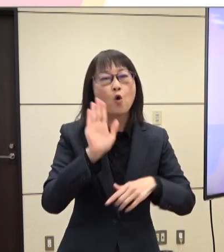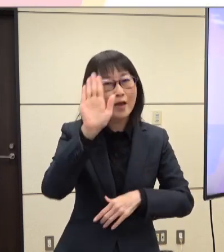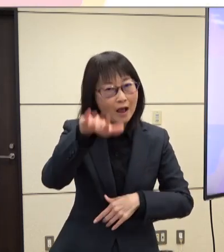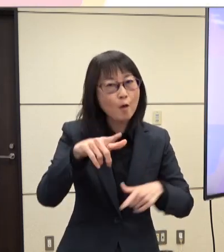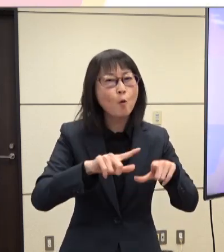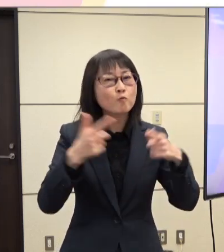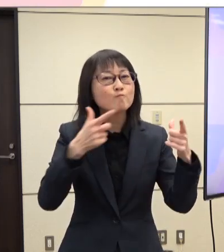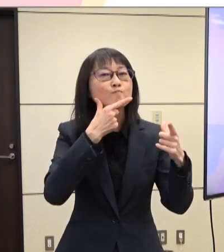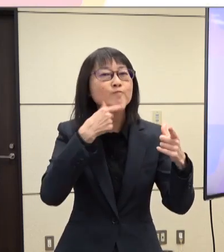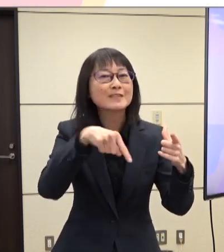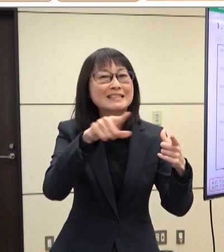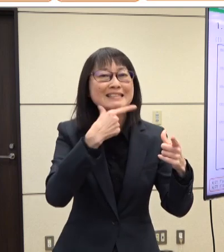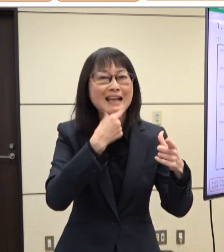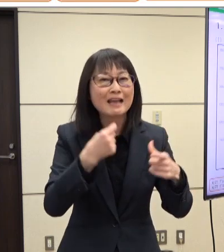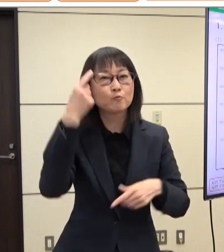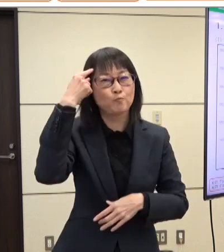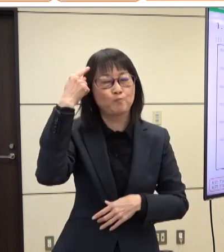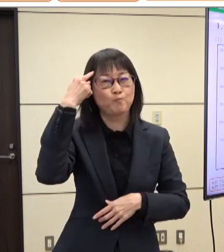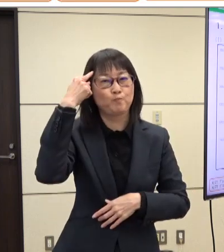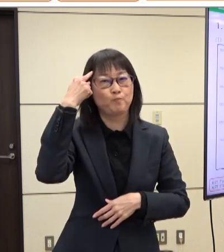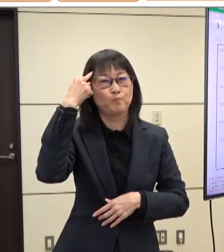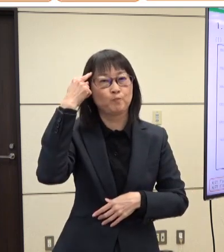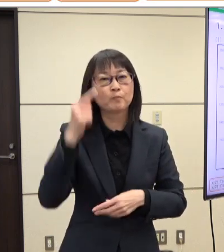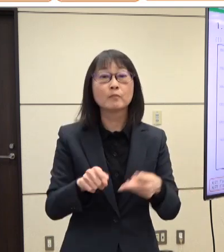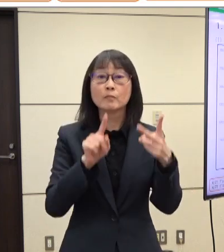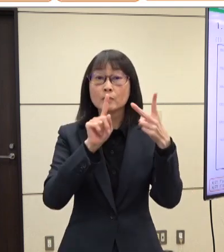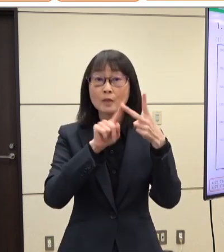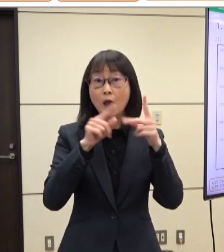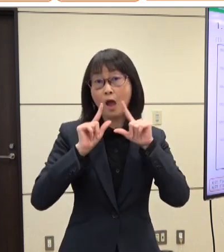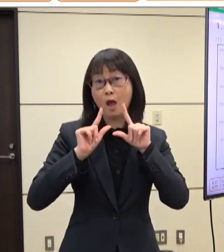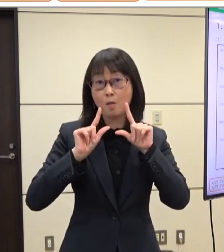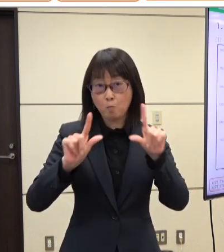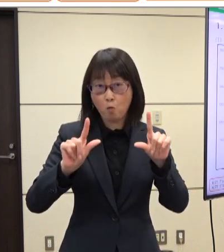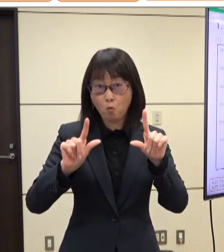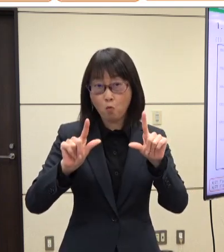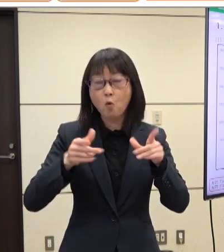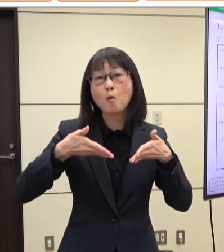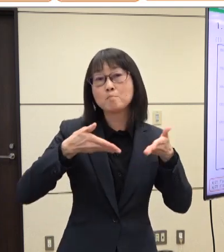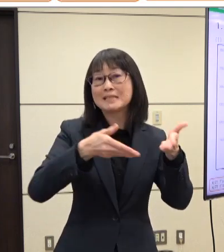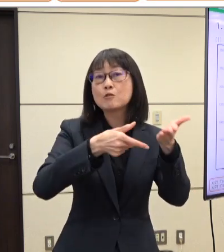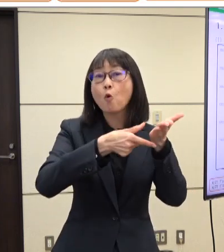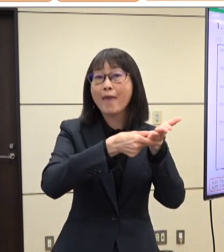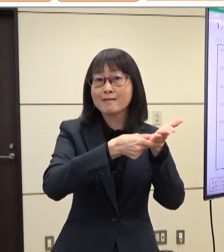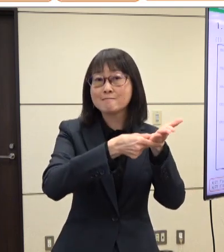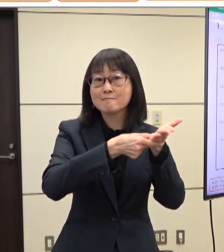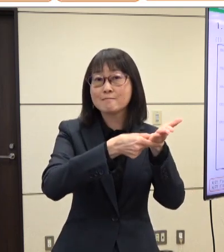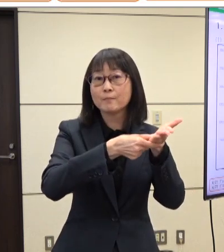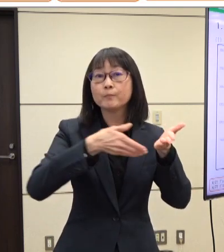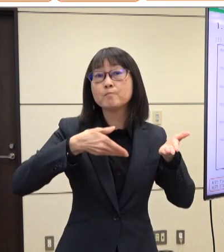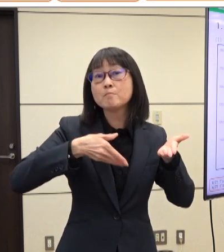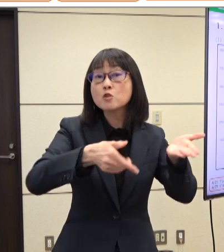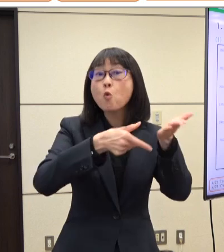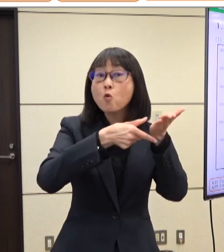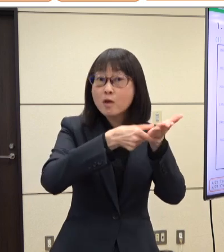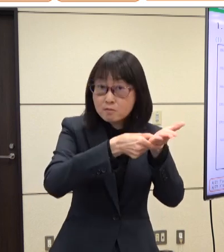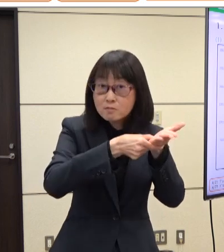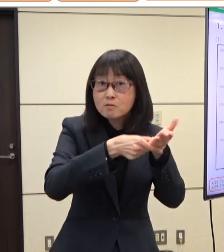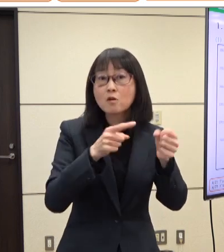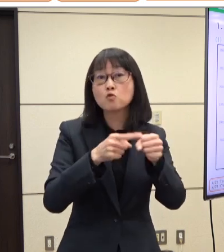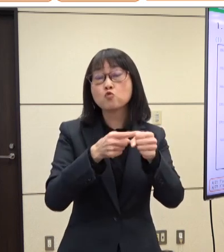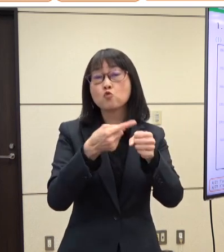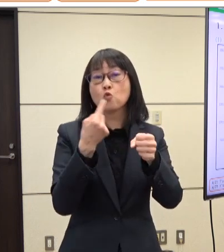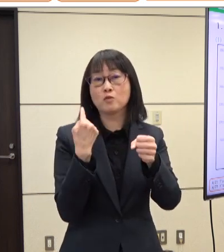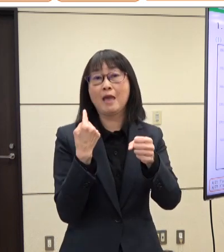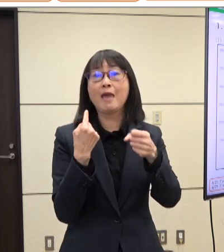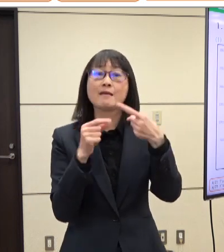目は以上です。それから2点目であります。道の駅が昨年の4月21